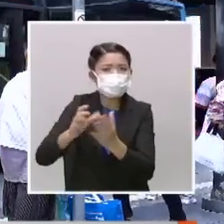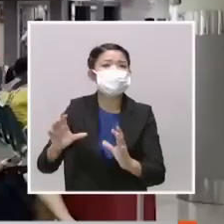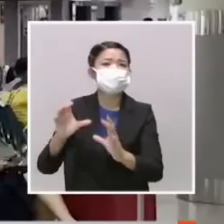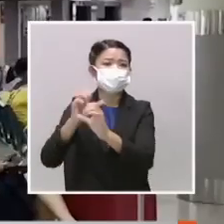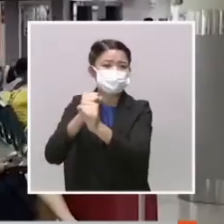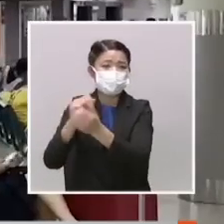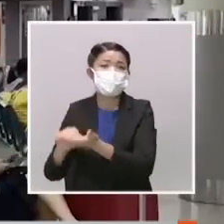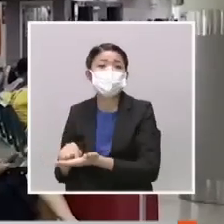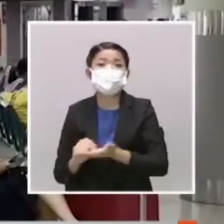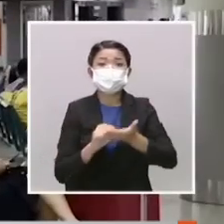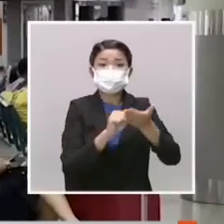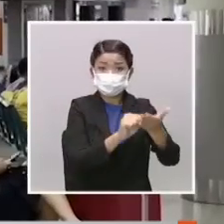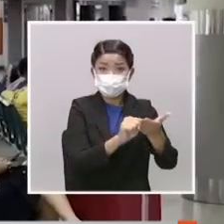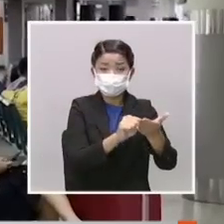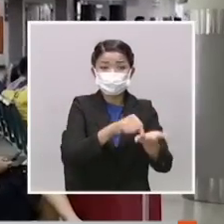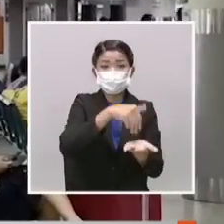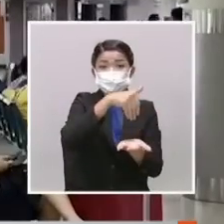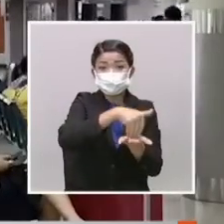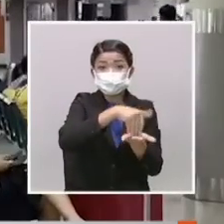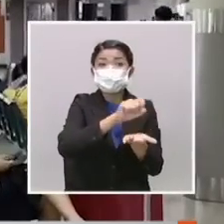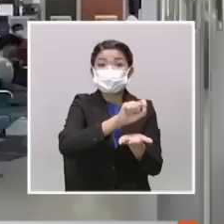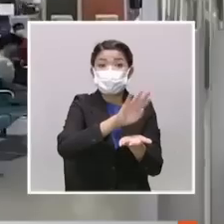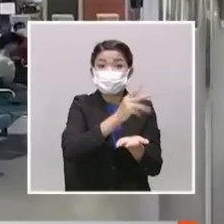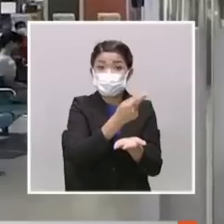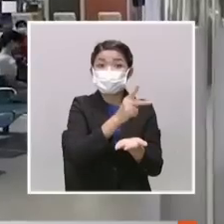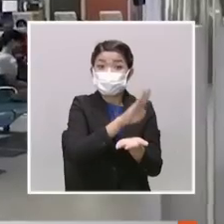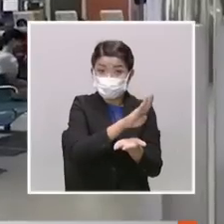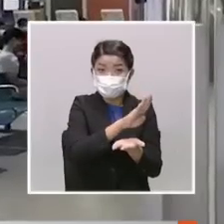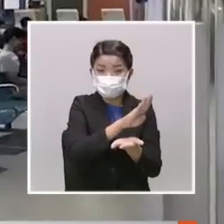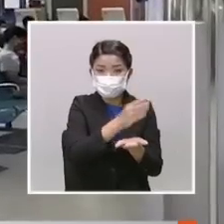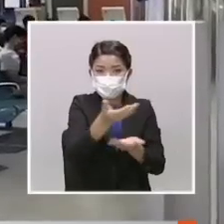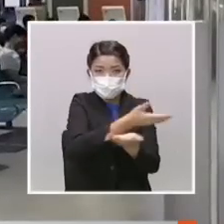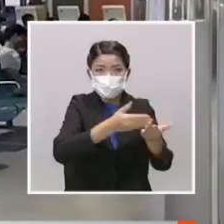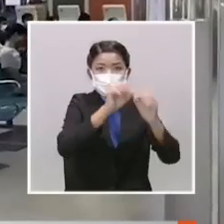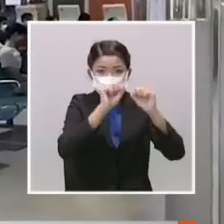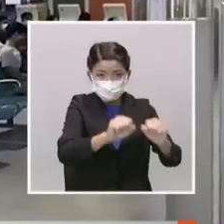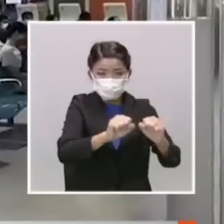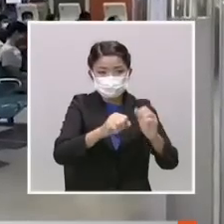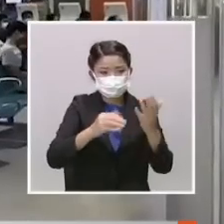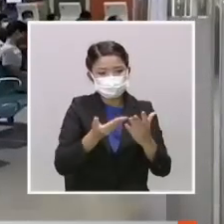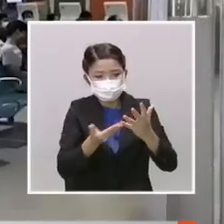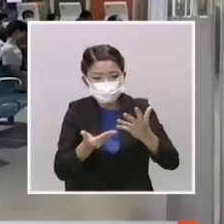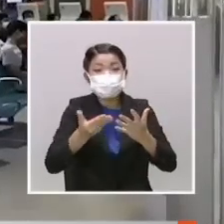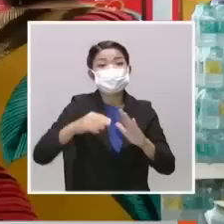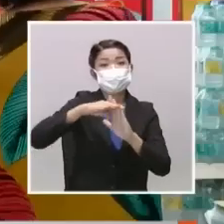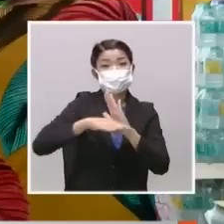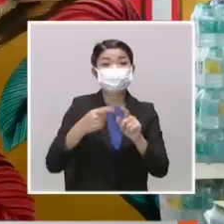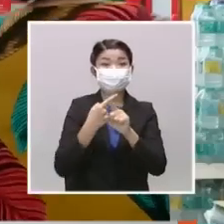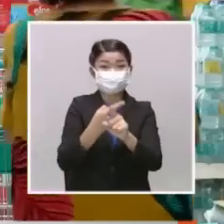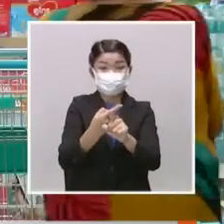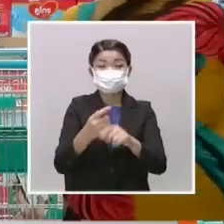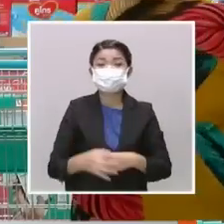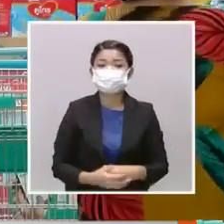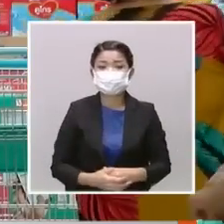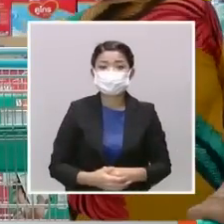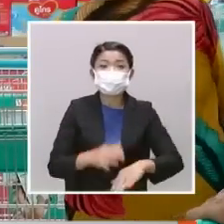ที่จะเสนอที่ประชุมศูนย์บริหารสถานการณ์โควิด -19 หรือสบค.พิจารณาตามกระบวนการอีกทีนึงค่ะแล้วก็ย้ำนะคะว่